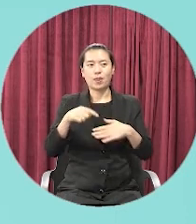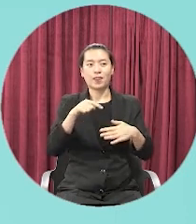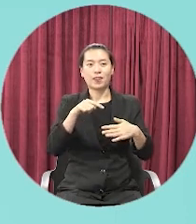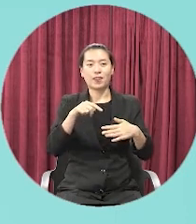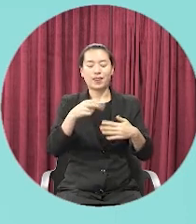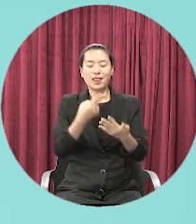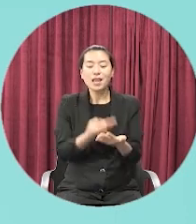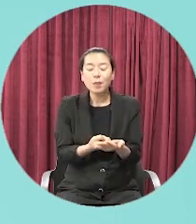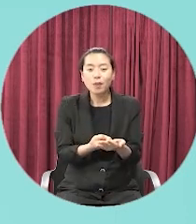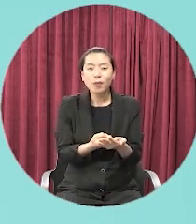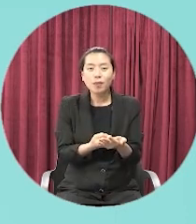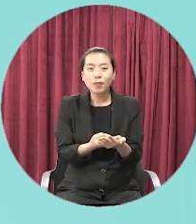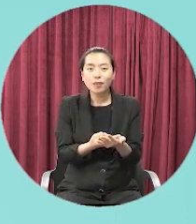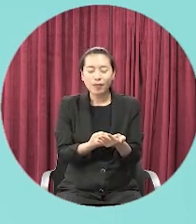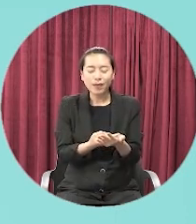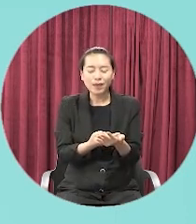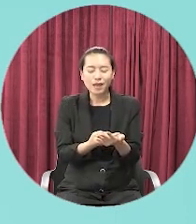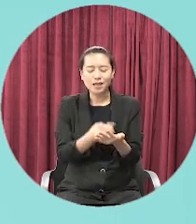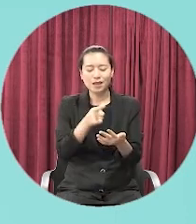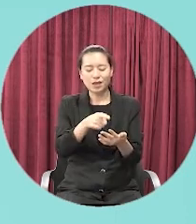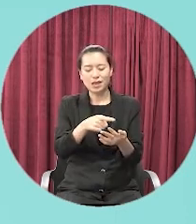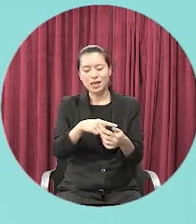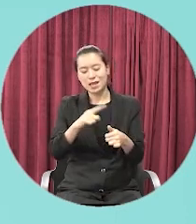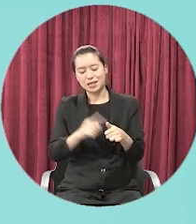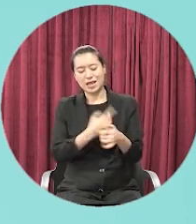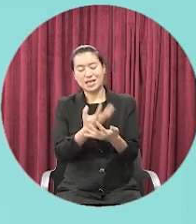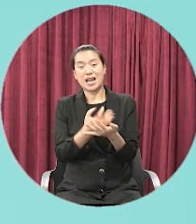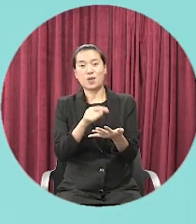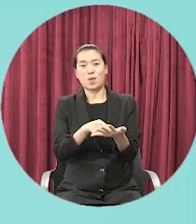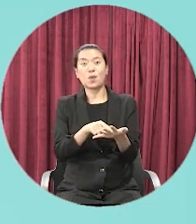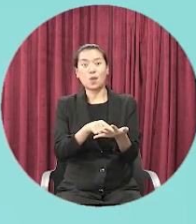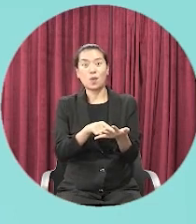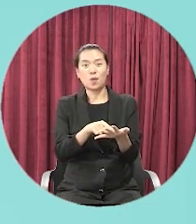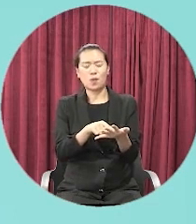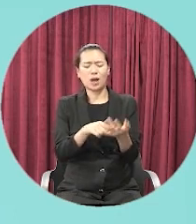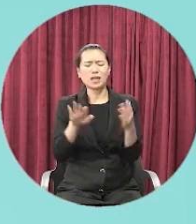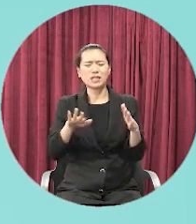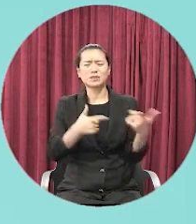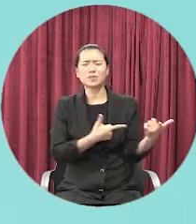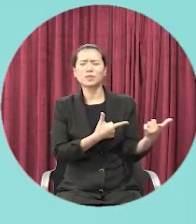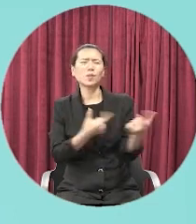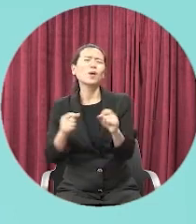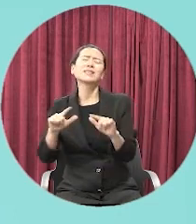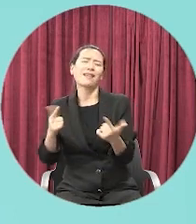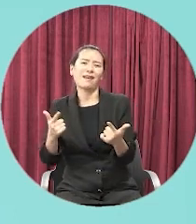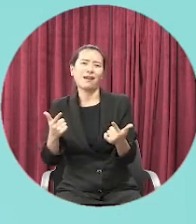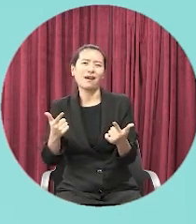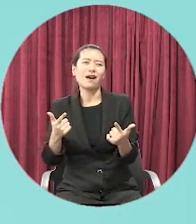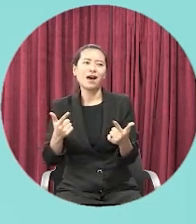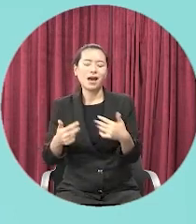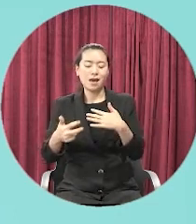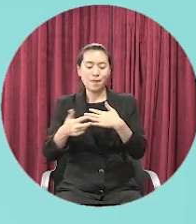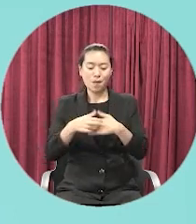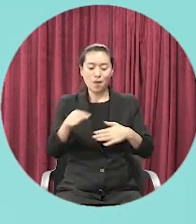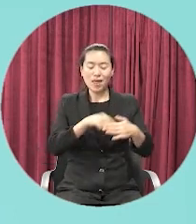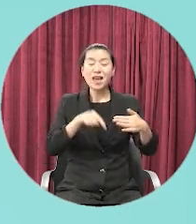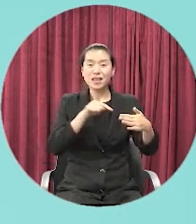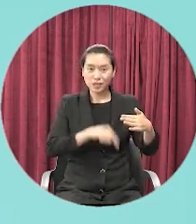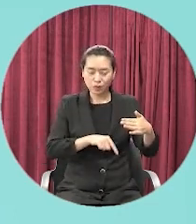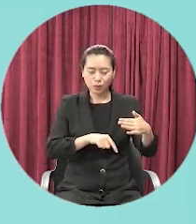이번 1 기록 제 새로운 걸 추출하고 나한테 이게 데이터가 표준화가 되어 있지 않다 보니까 같은 병원에서